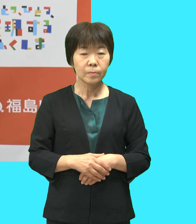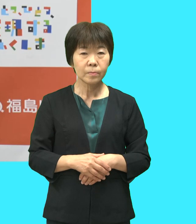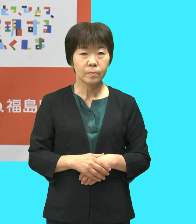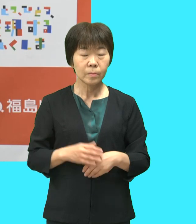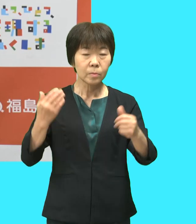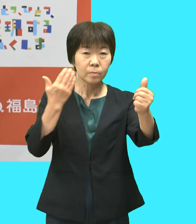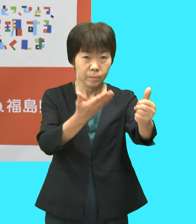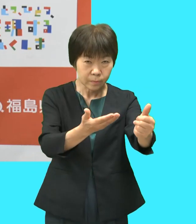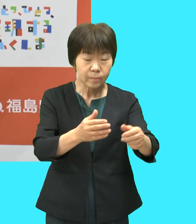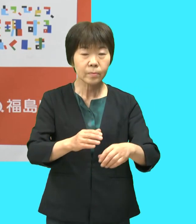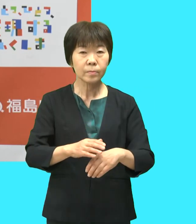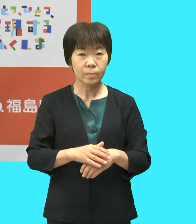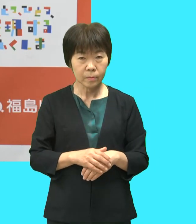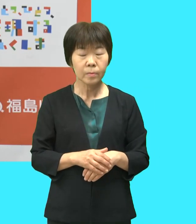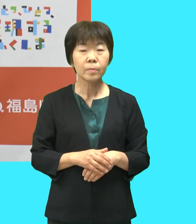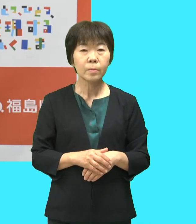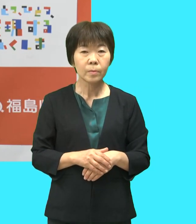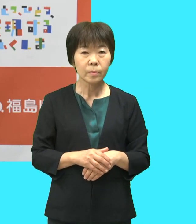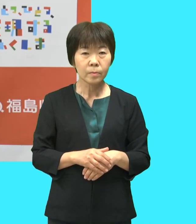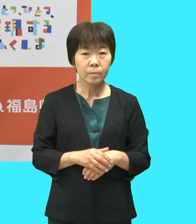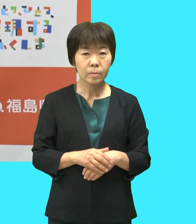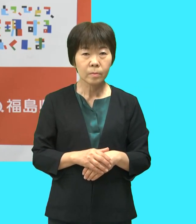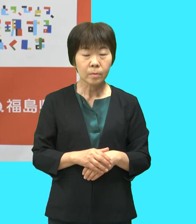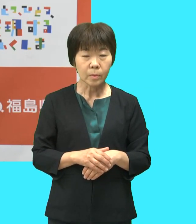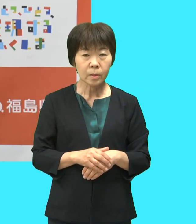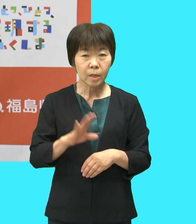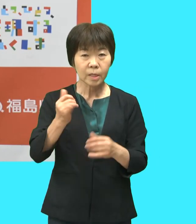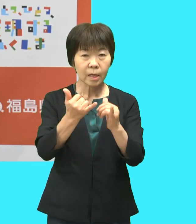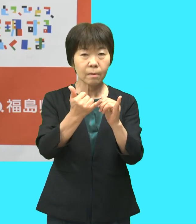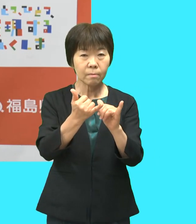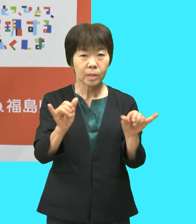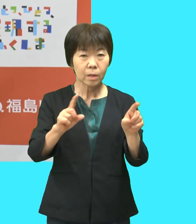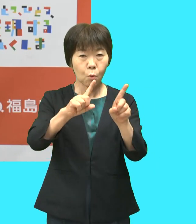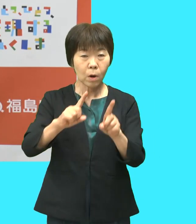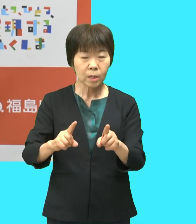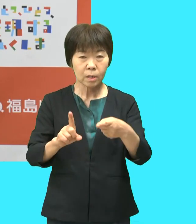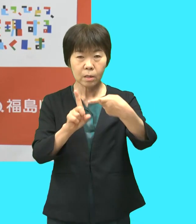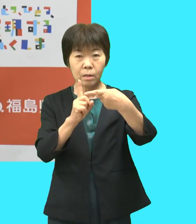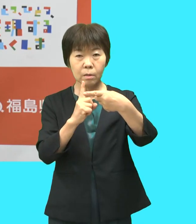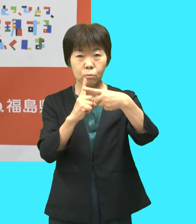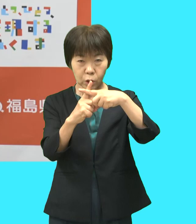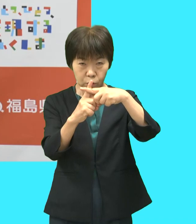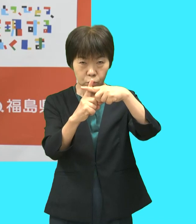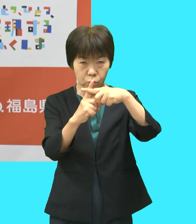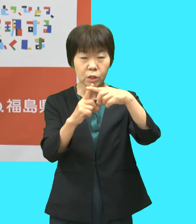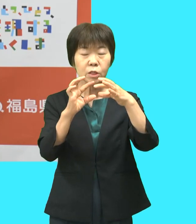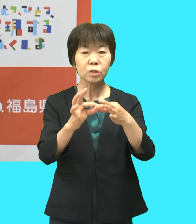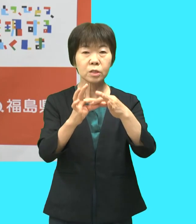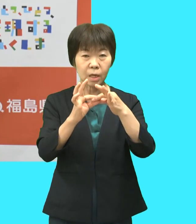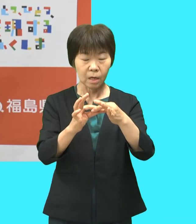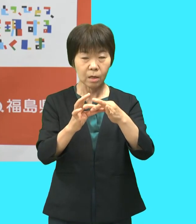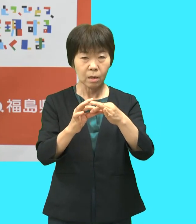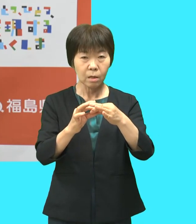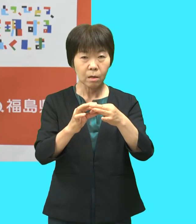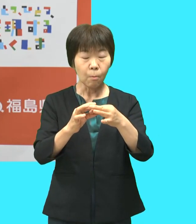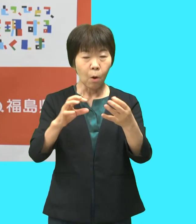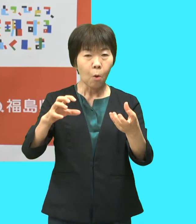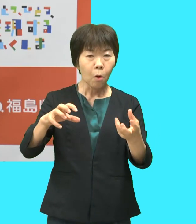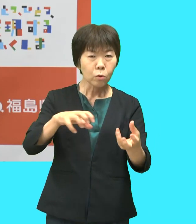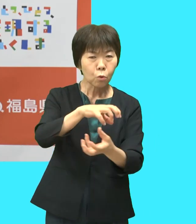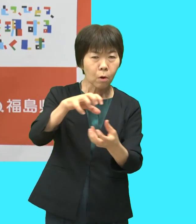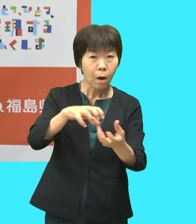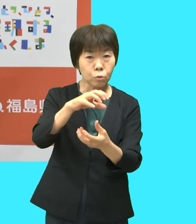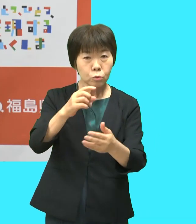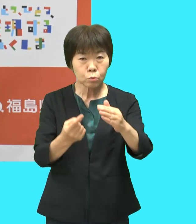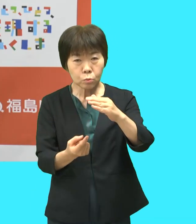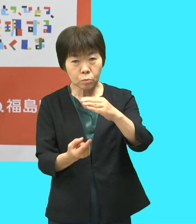番前、 NHK さん です。はい、よろしくお願いします 。よろしくお願いします。 今ほど出ました県民割プラスのことでお伺いしたいんですけれども、はい、トラブルの前提として、